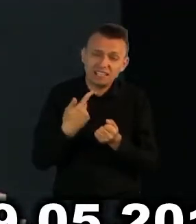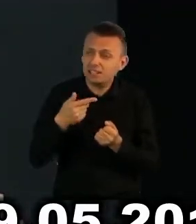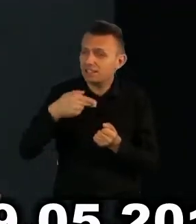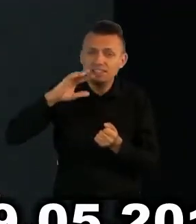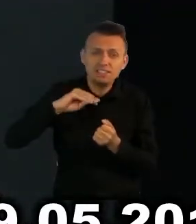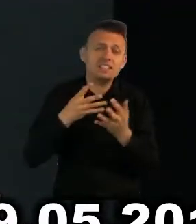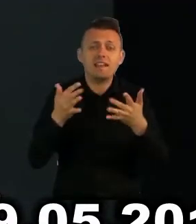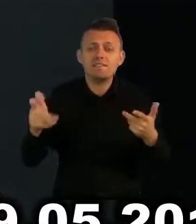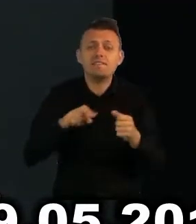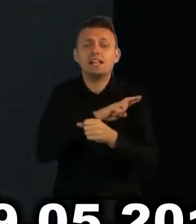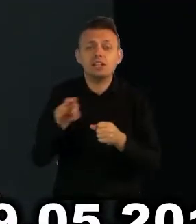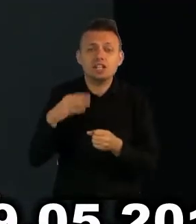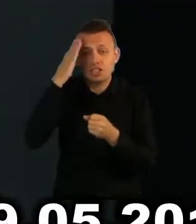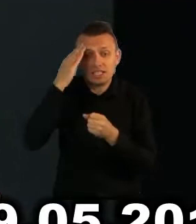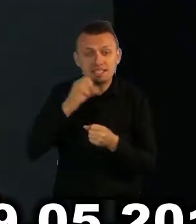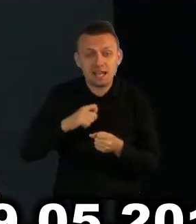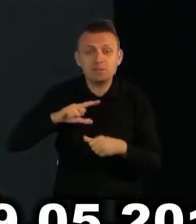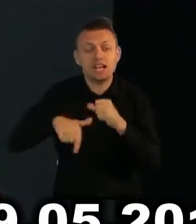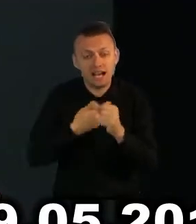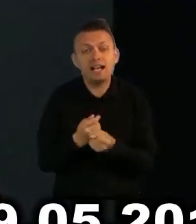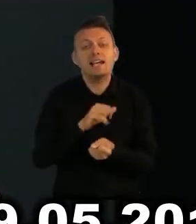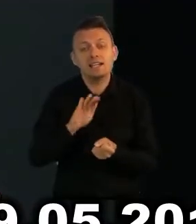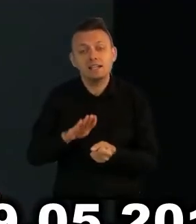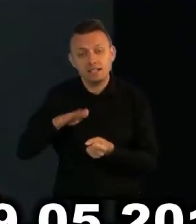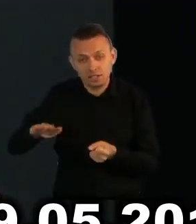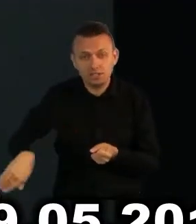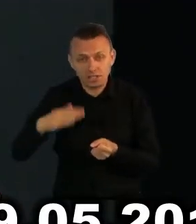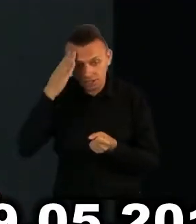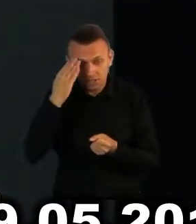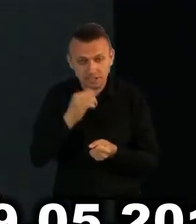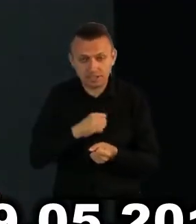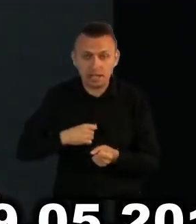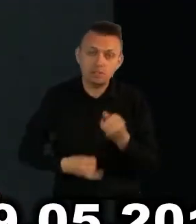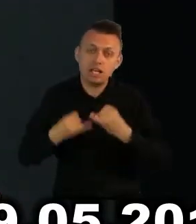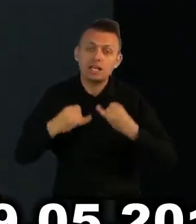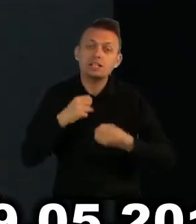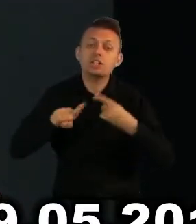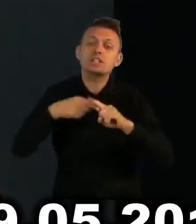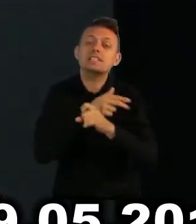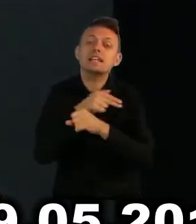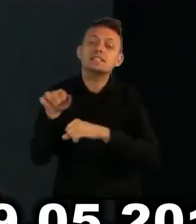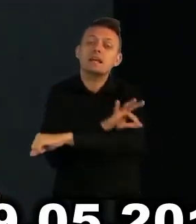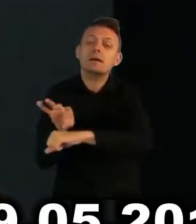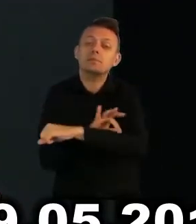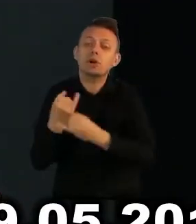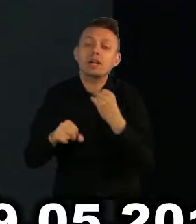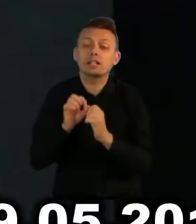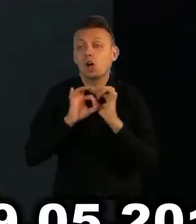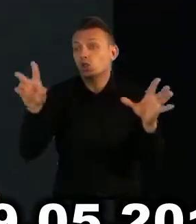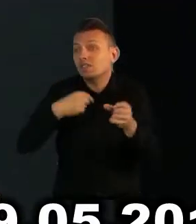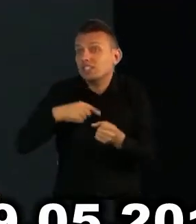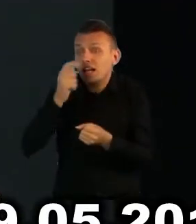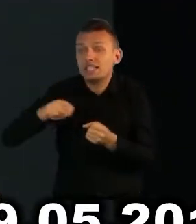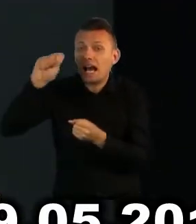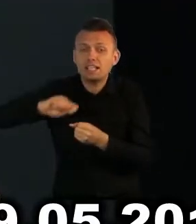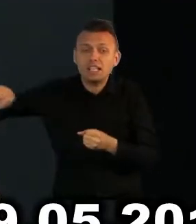znam. Więc zapraszam bardzo serdecznie. Chciałam jeszcze powiedzieć, że a propos tego projektu, który wymyśliliście tutaj w Kutnie, rzeczywiście ja jeżdżąc po Polsce w różnych